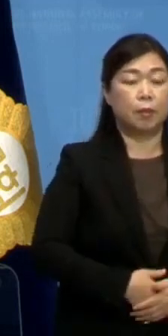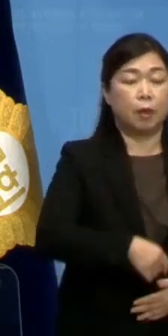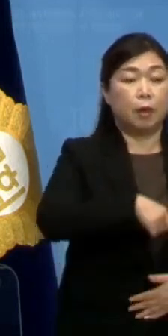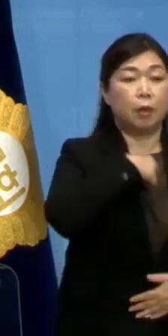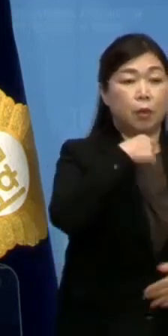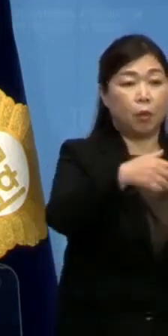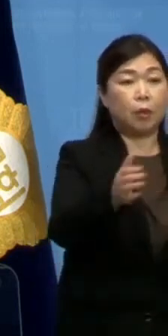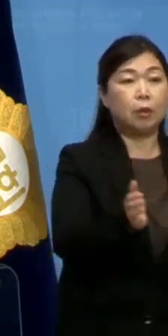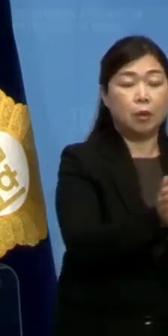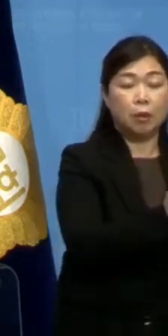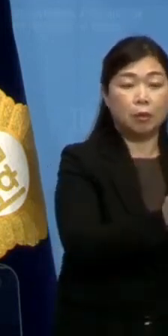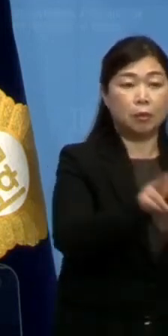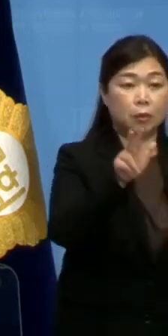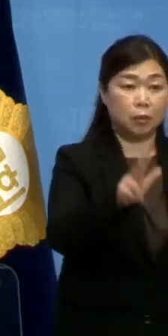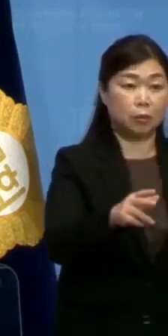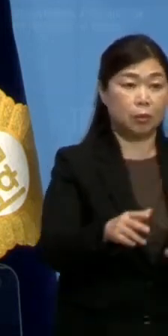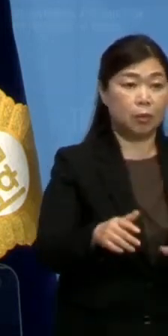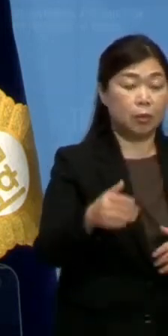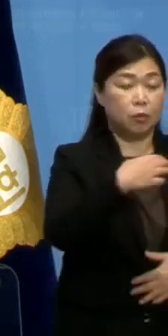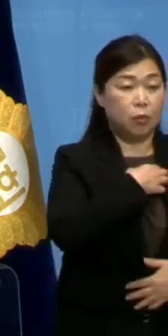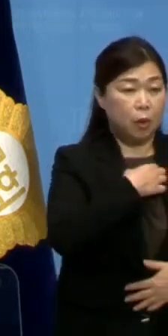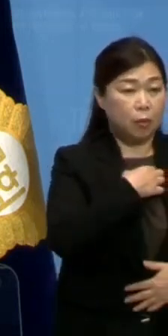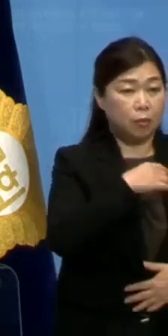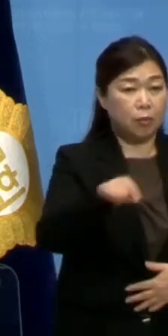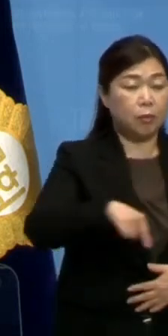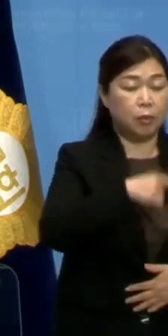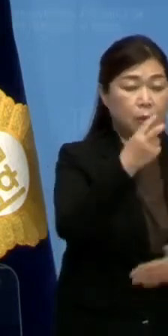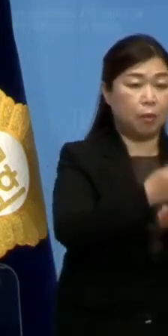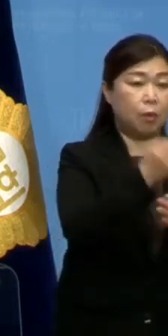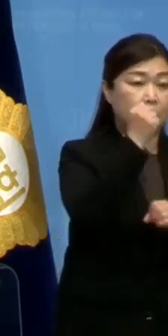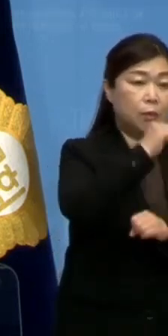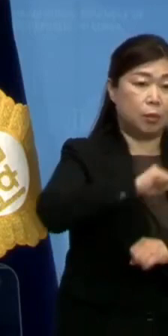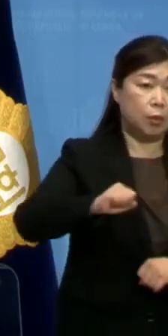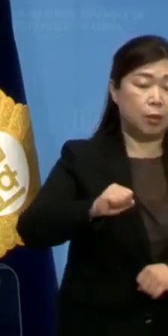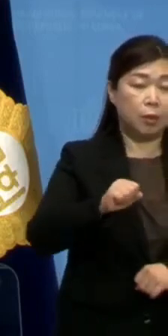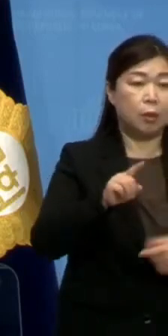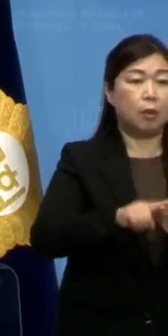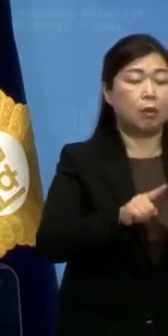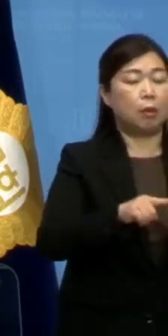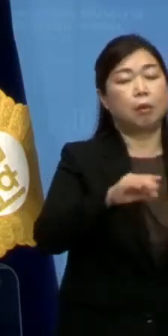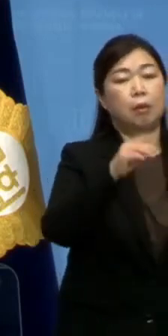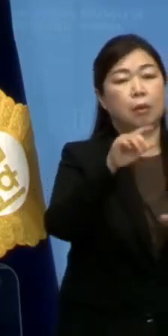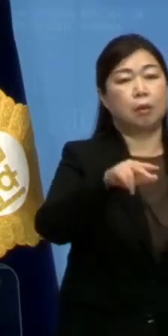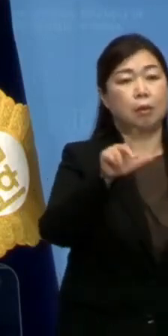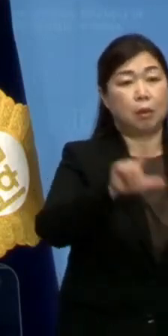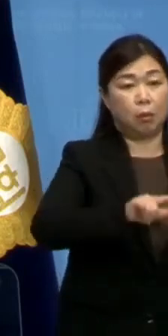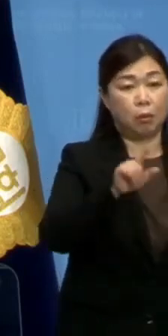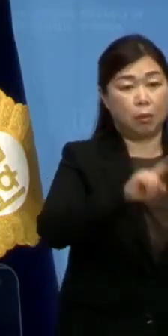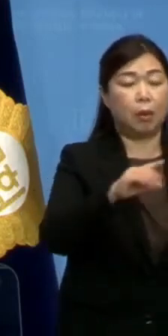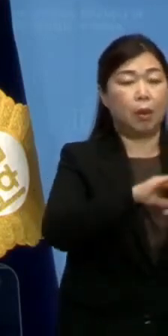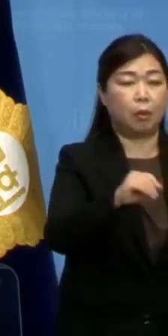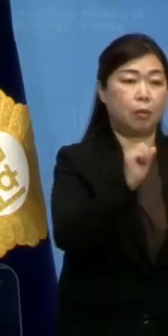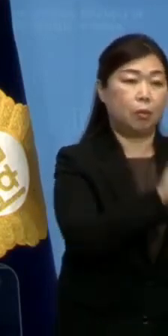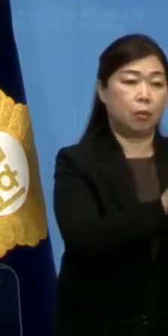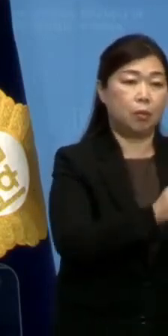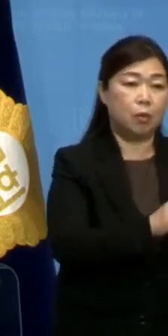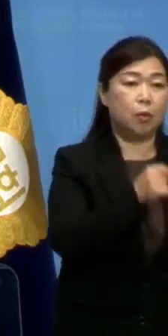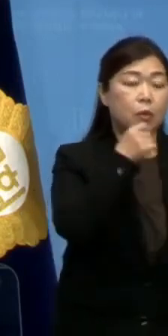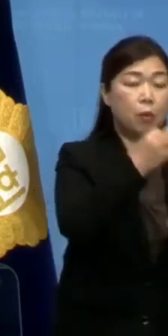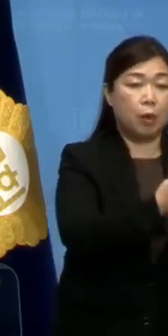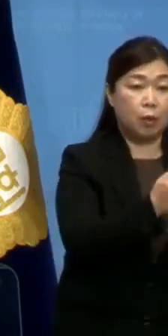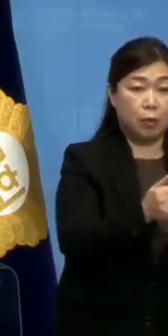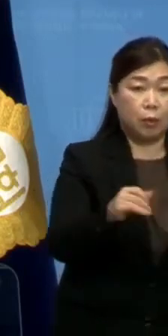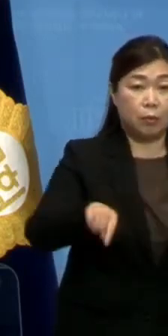정의당은 현재의 위헌적 상황을 해소하고 소상공인 자영업자를 지원하기